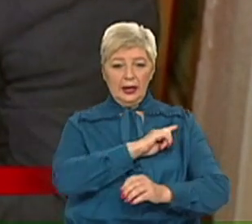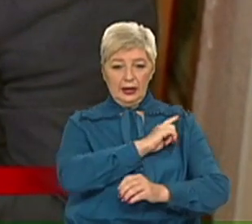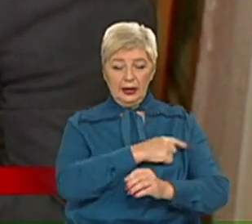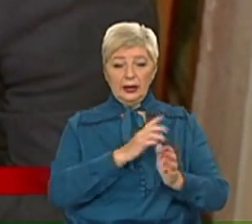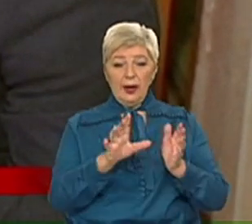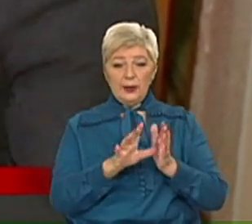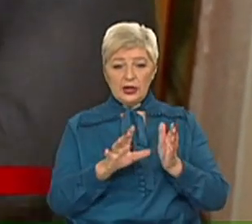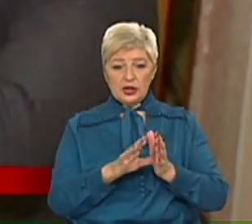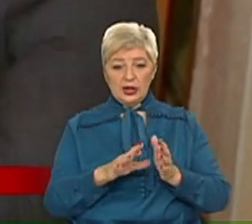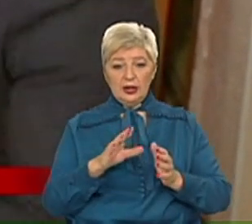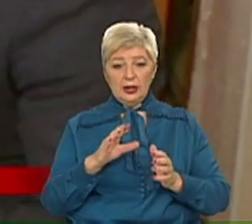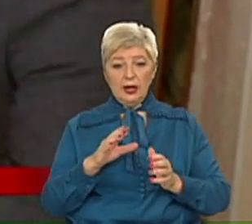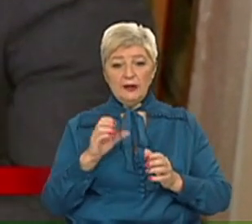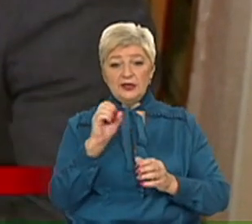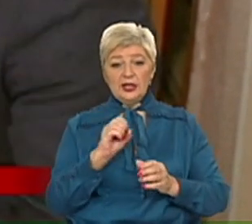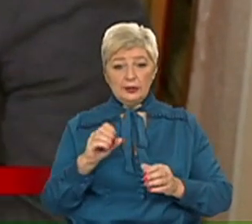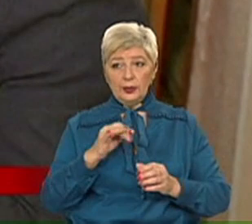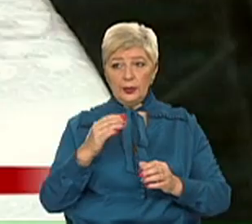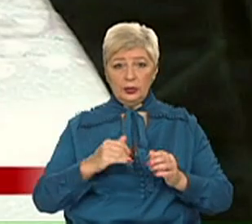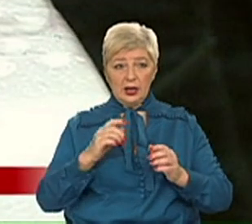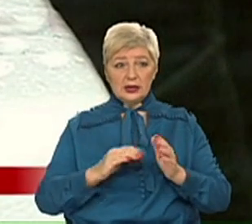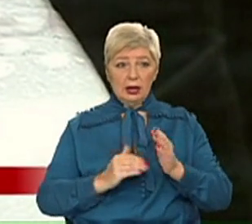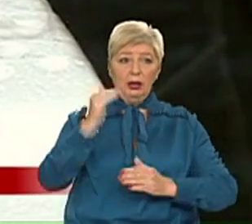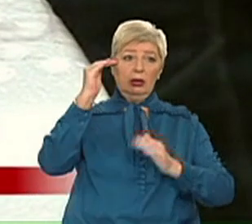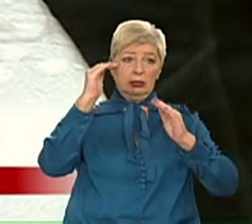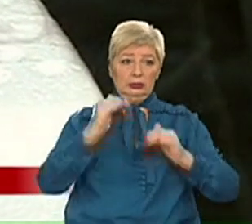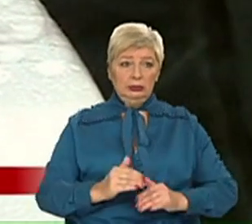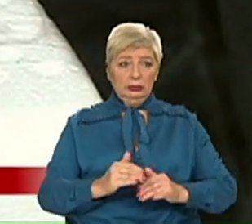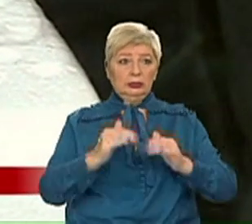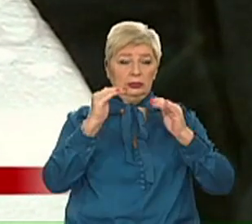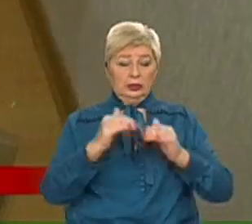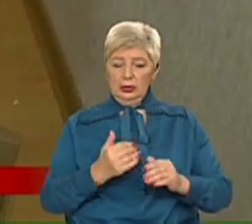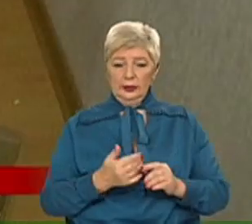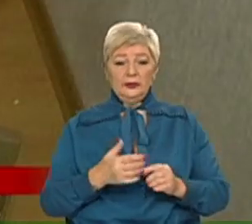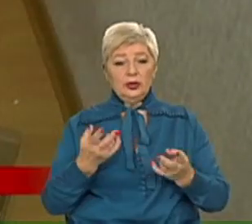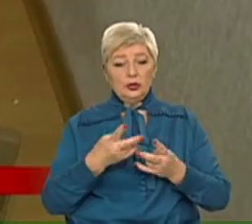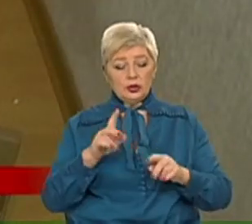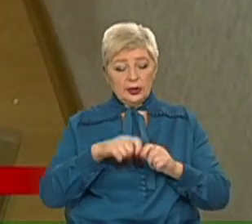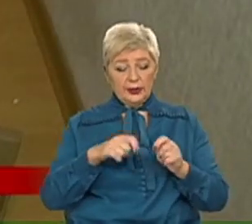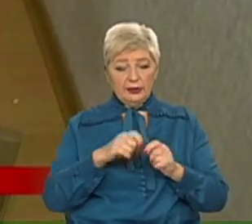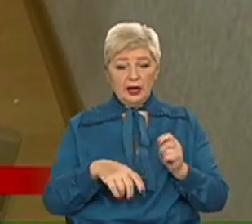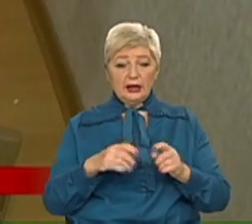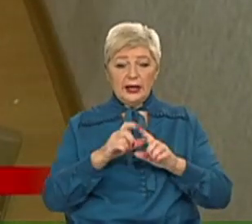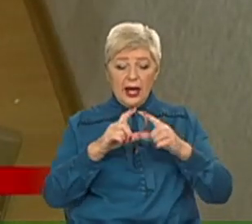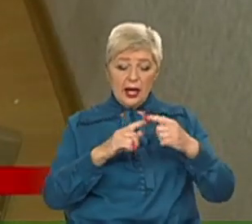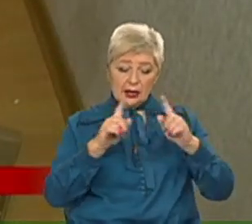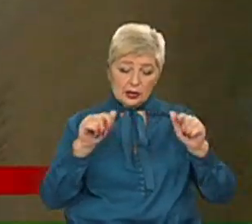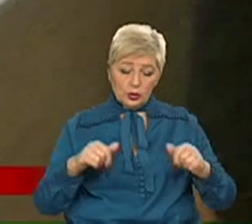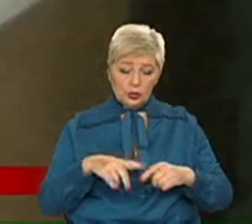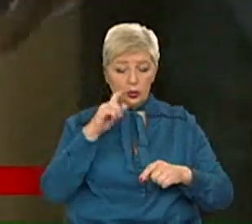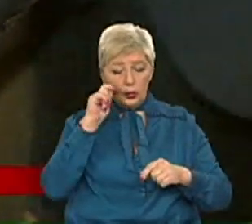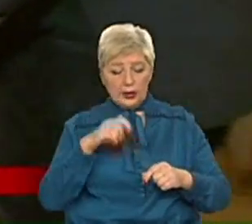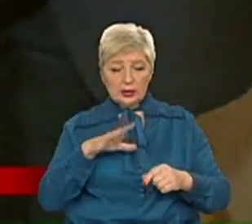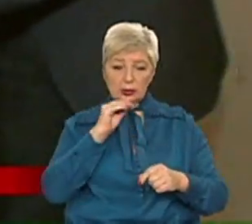не такие значительные, как в Украине. У нас просто бешеные скачки напряжения. Тож варто перевіряти інструкцію, характеристики продукту українською мовою,